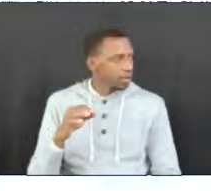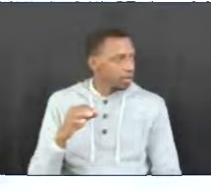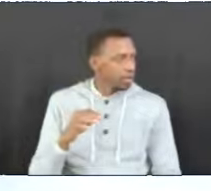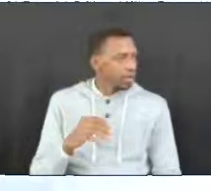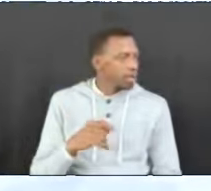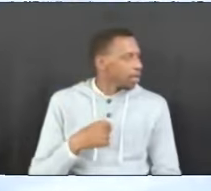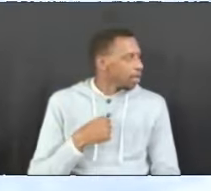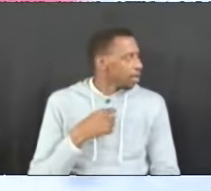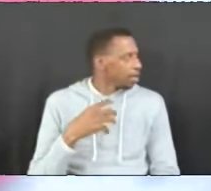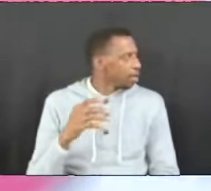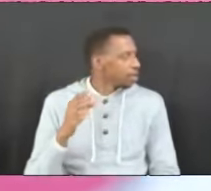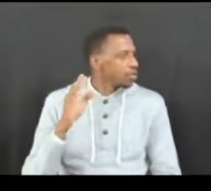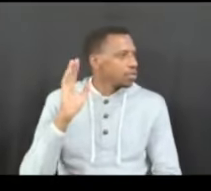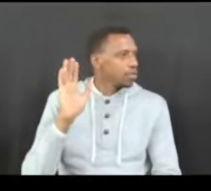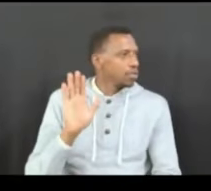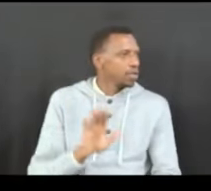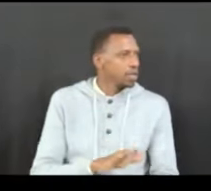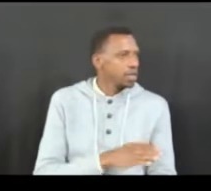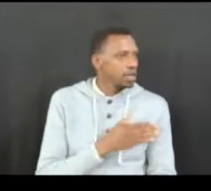na